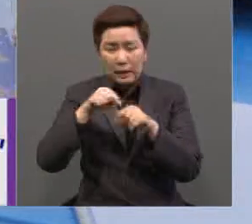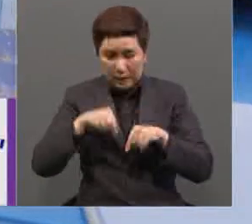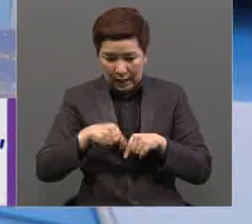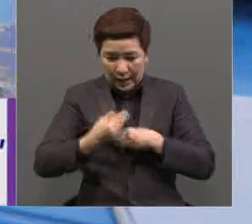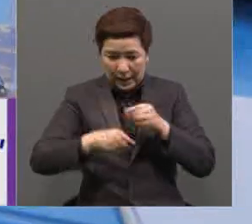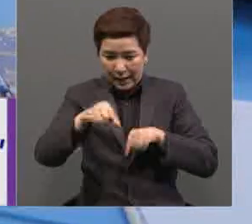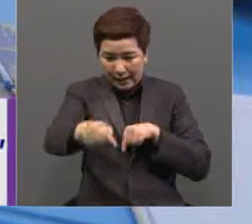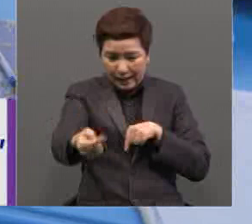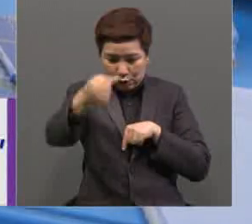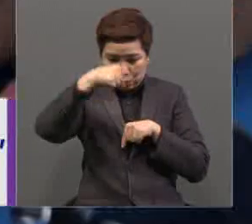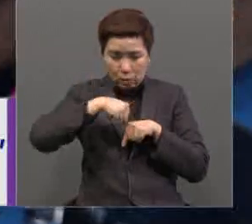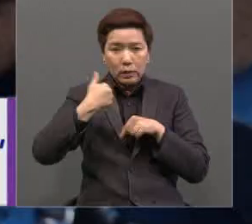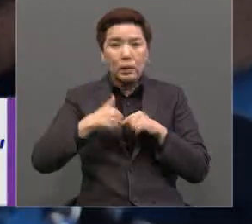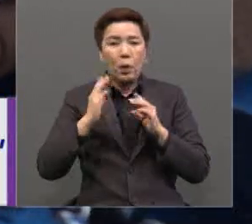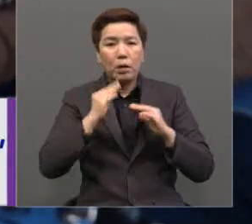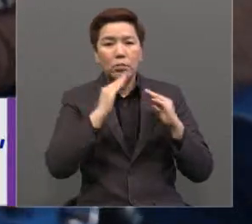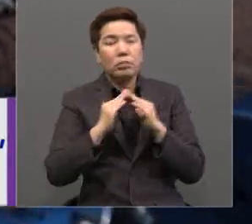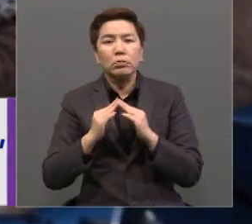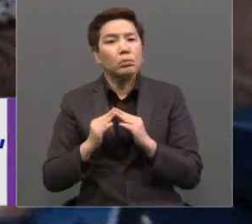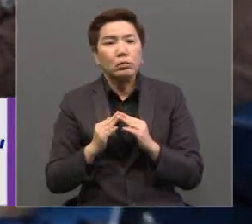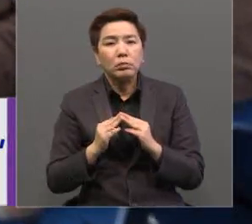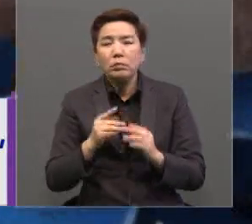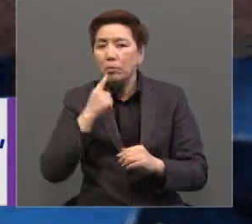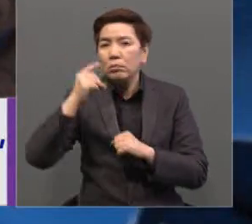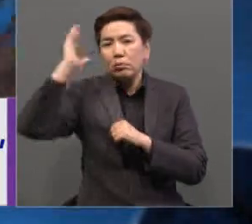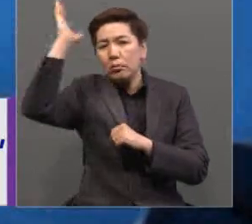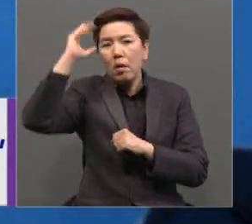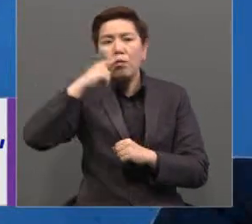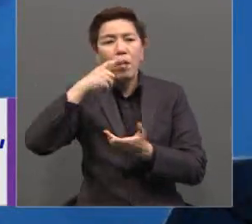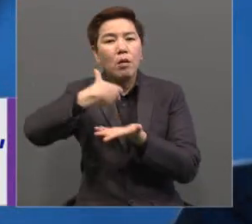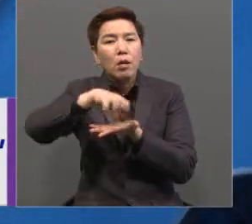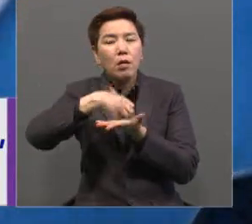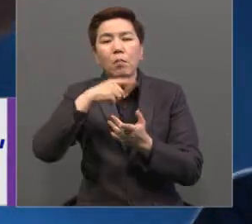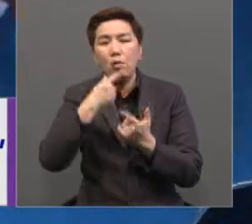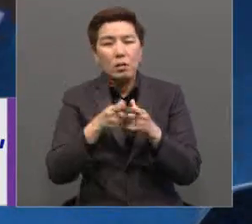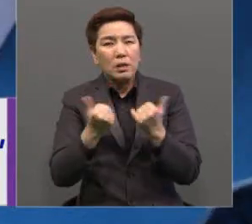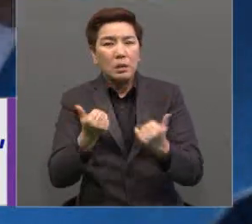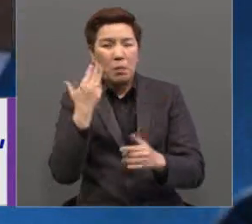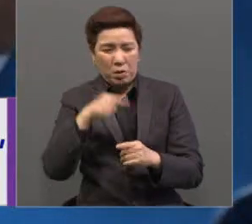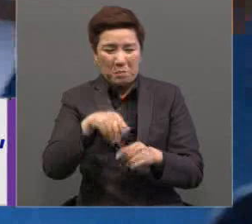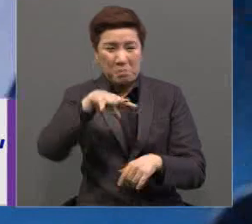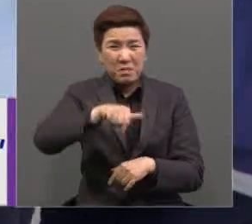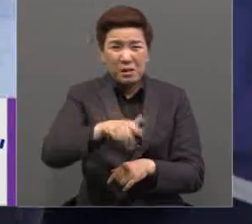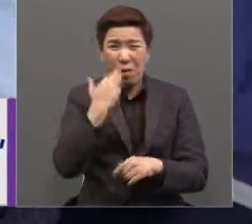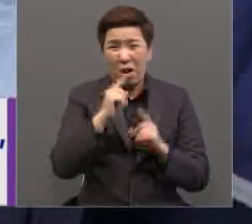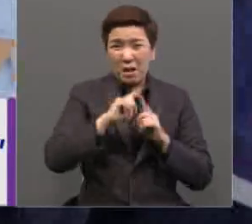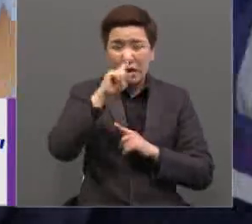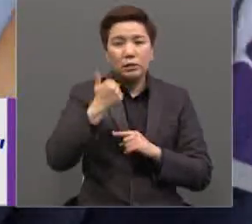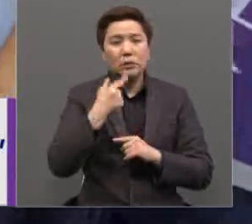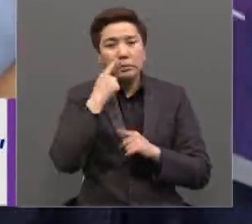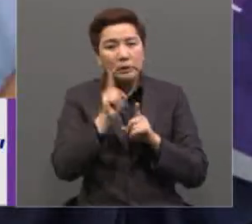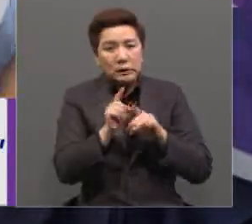อยู่ตรงข้ามกับตลาดสดตัวแทนชาวบ้านเขาก็เลยผลัดกันปราศรัยบอกเล่าเรื่องราวแล้วก็ที่มาของเจ้าเมืองมัญจาคีรีคนแรก